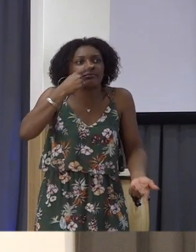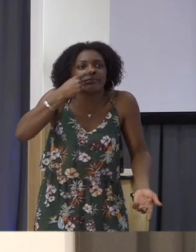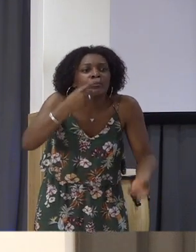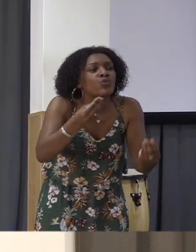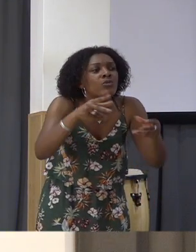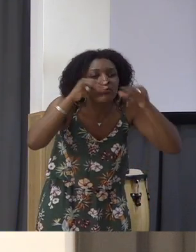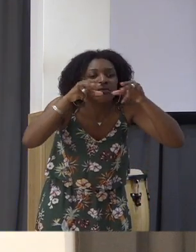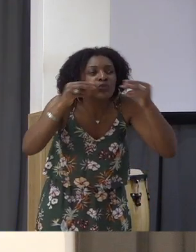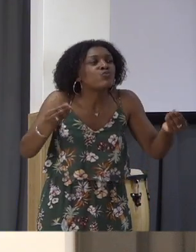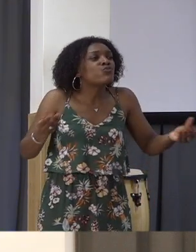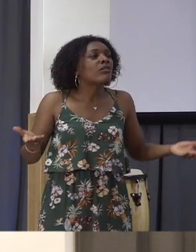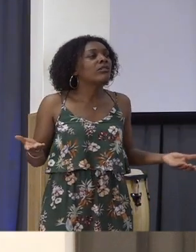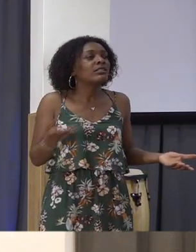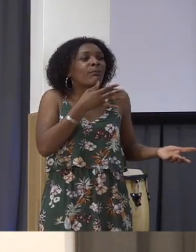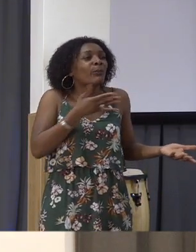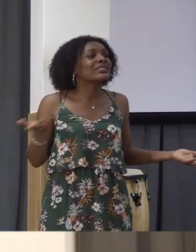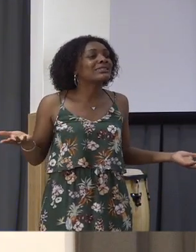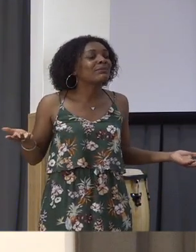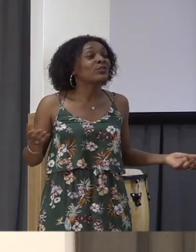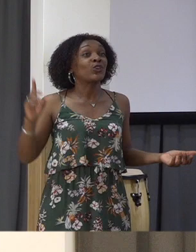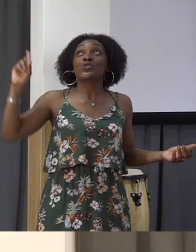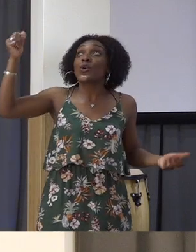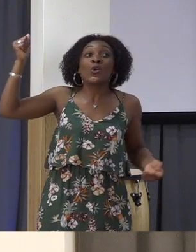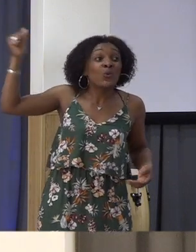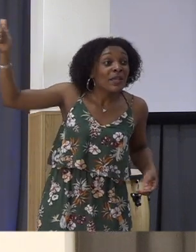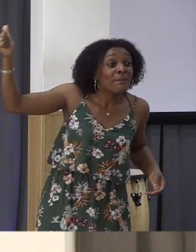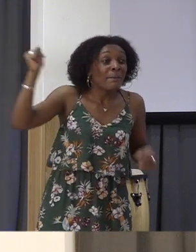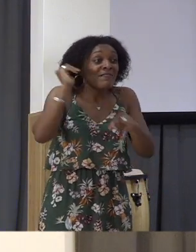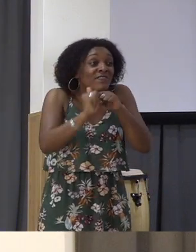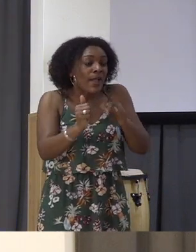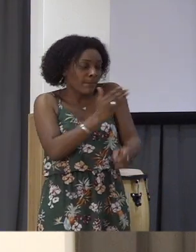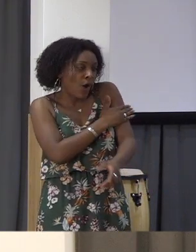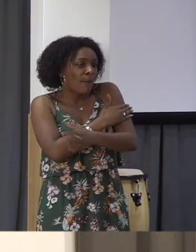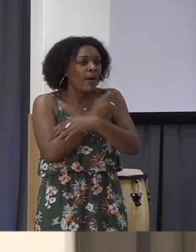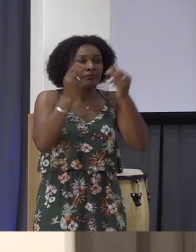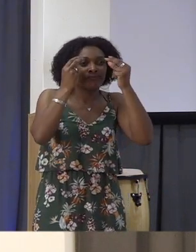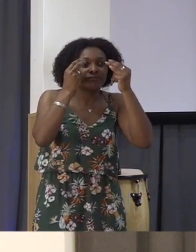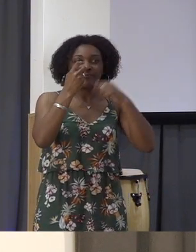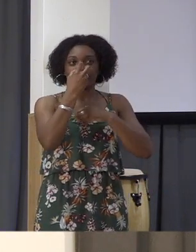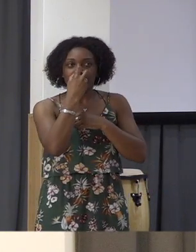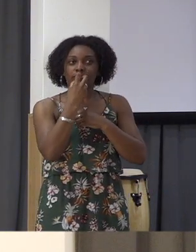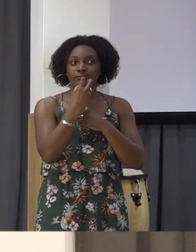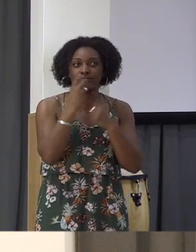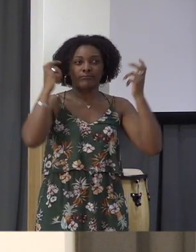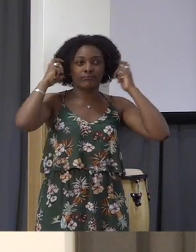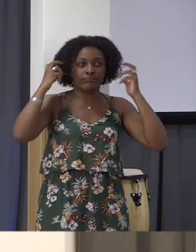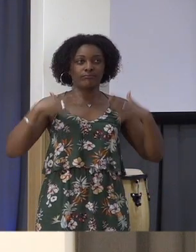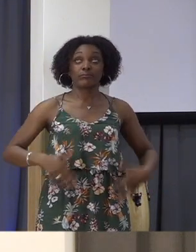Maintenant, Dieu a placé chacun des membres dans le corps comme il a voulu.